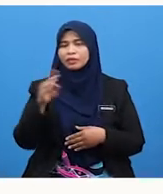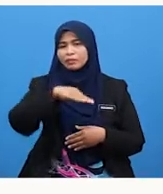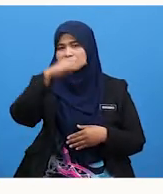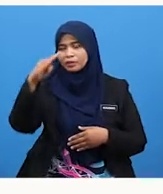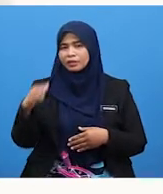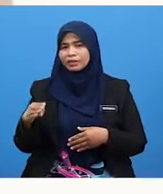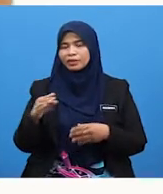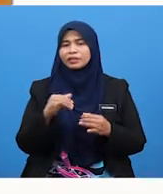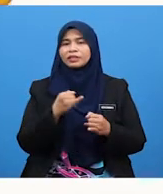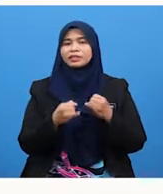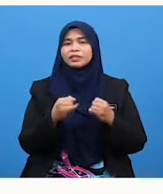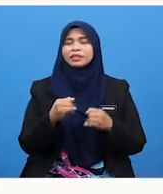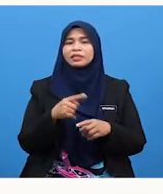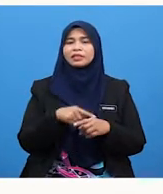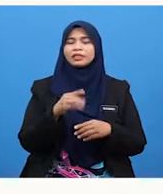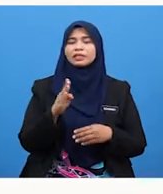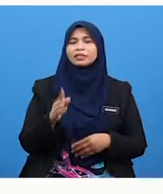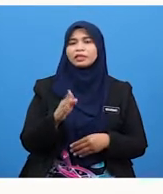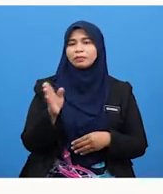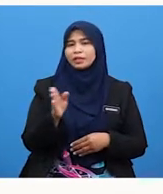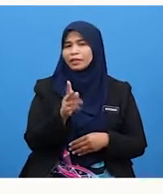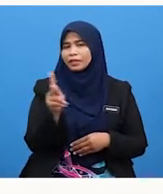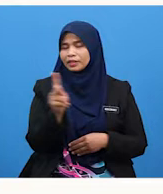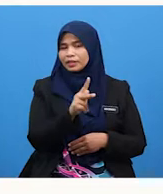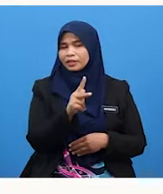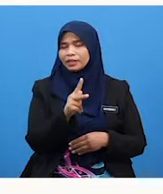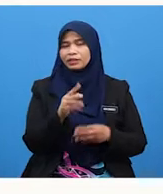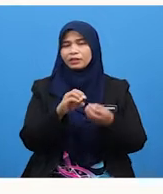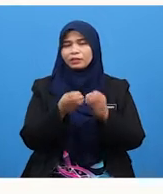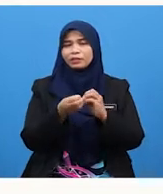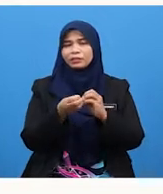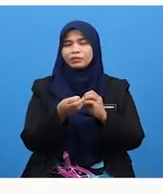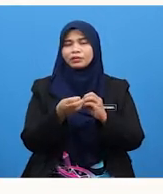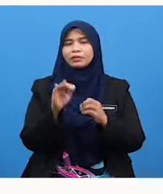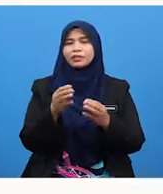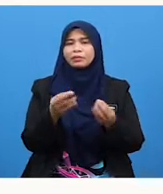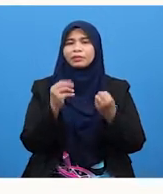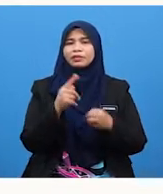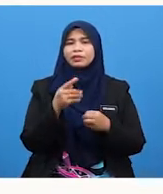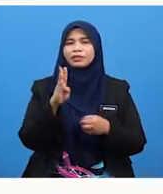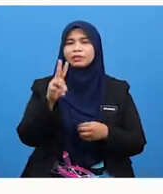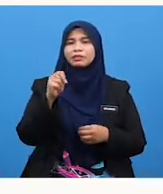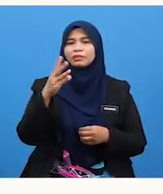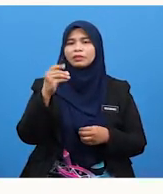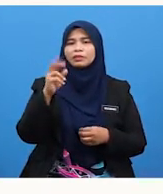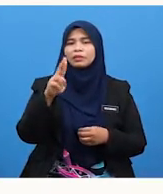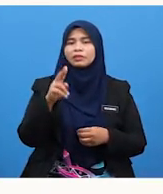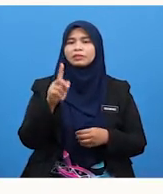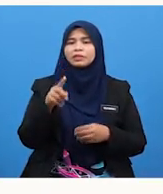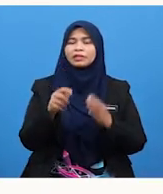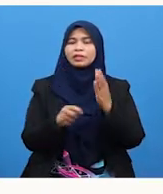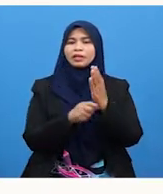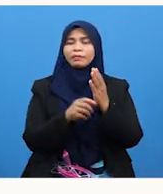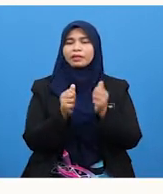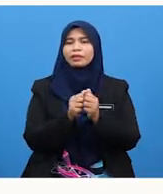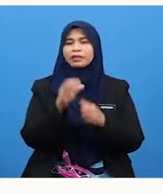bukit. Jika berada di sebelah kiri bukit, nombor yang hendak dibundarkan perlu